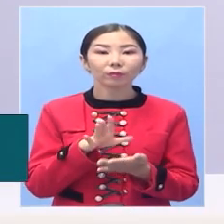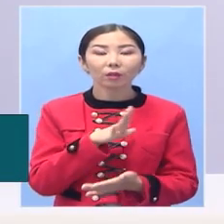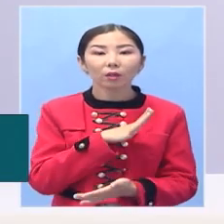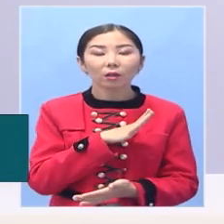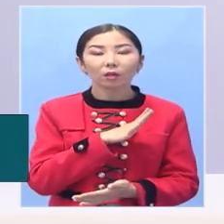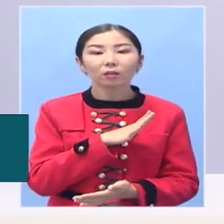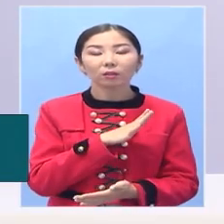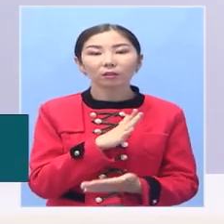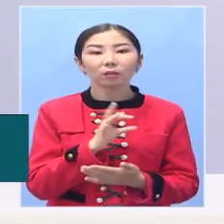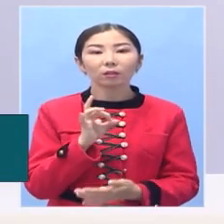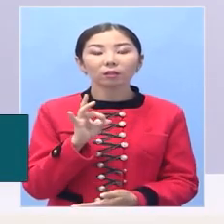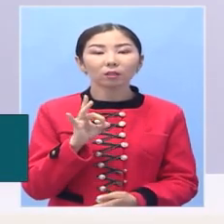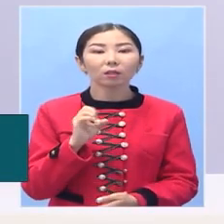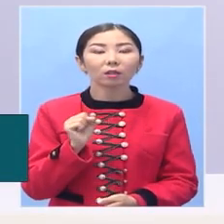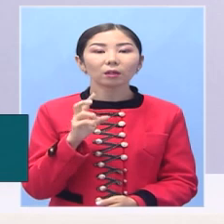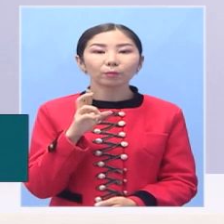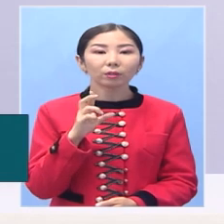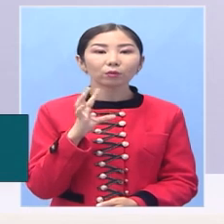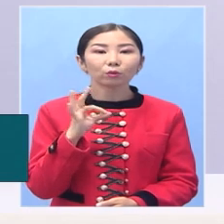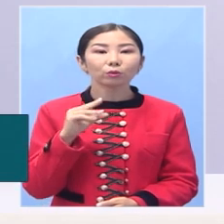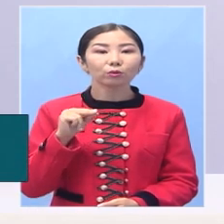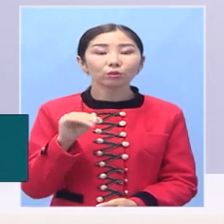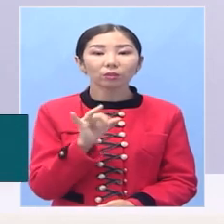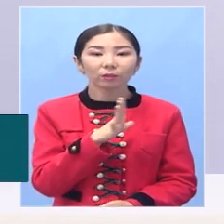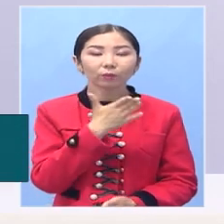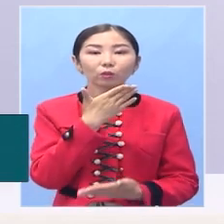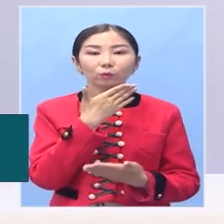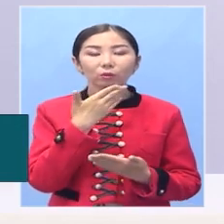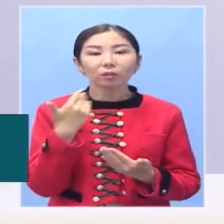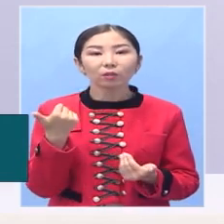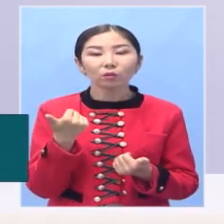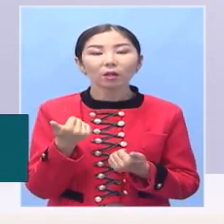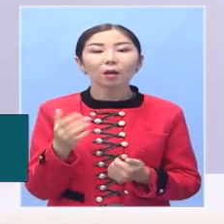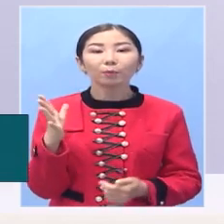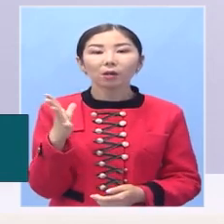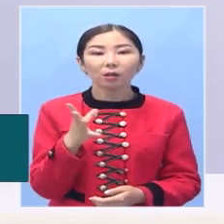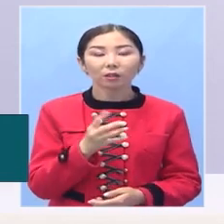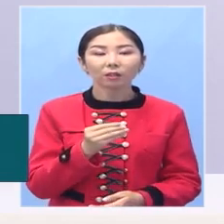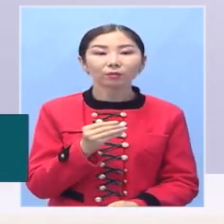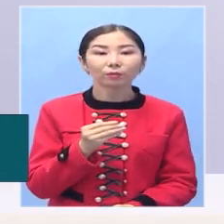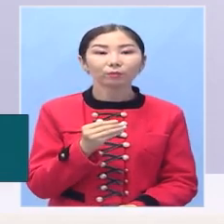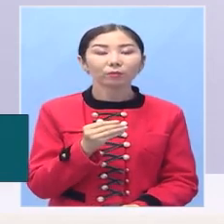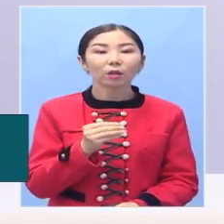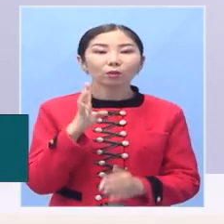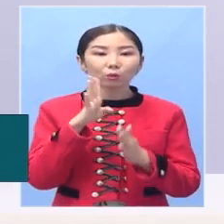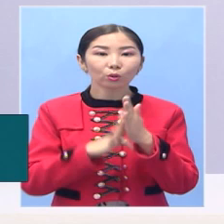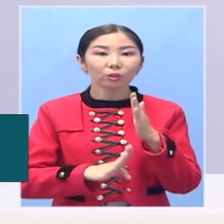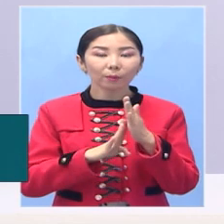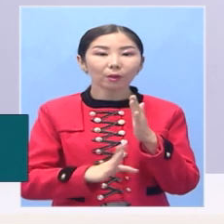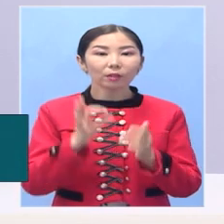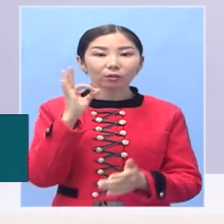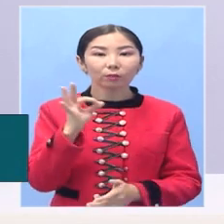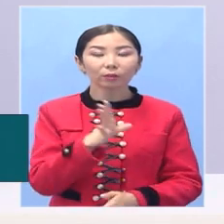Тарарабочий, ол жақта көп жолдар жоқ. Олардың бірақ көбінің 90%-ға